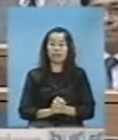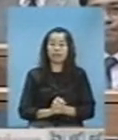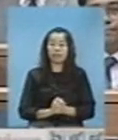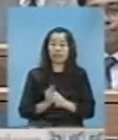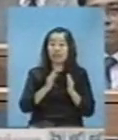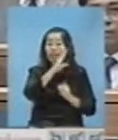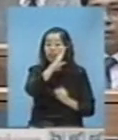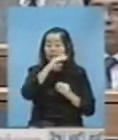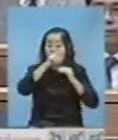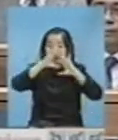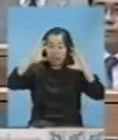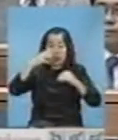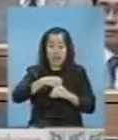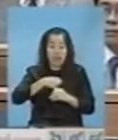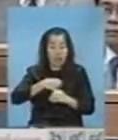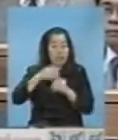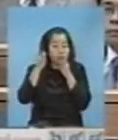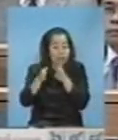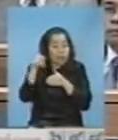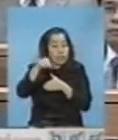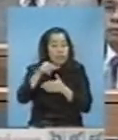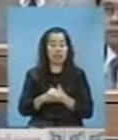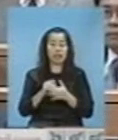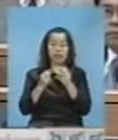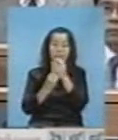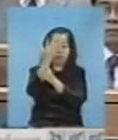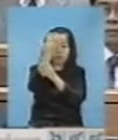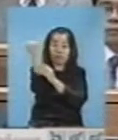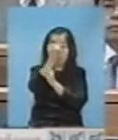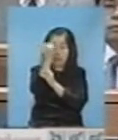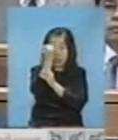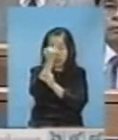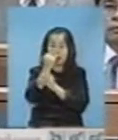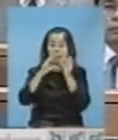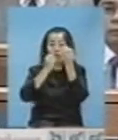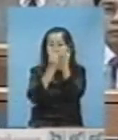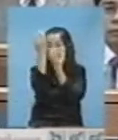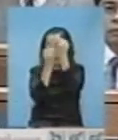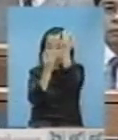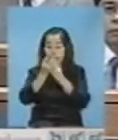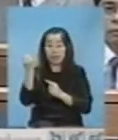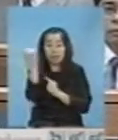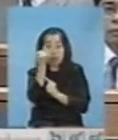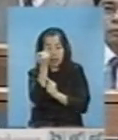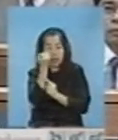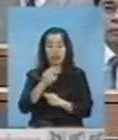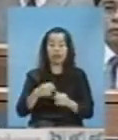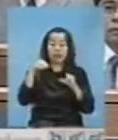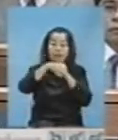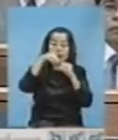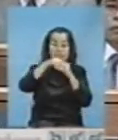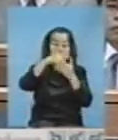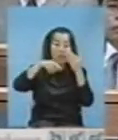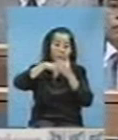ถ้าหากรัฐบาลจะถือตรรกะอันนี้ต้นไม้พิษผลออกมาย่อมเป็นพิษการเลือกตั้งทุ